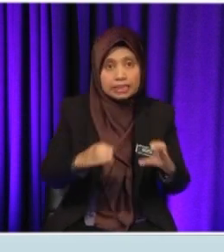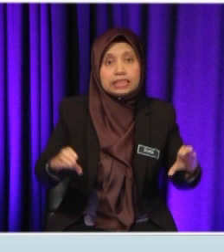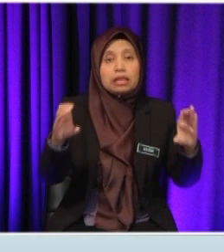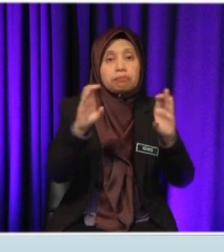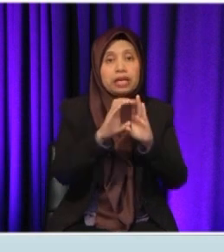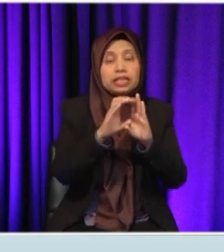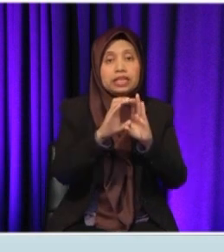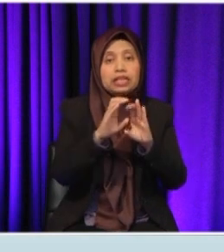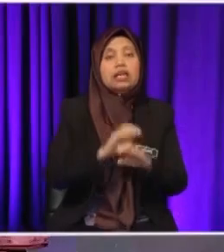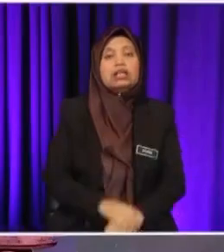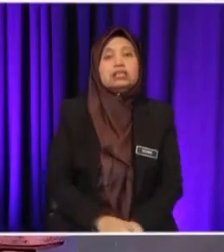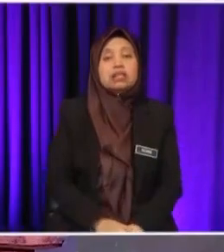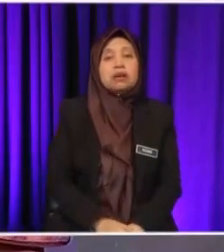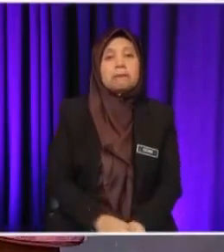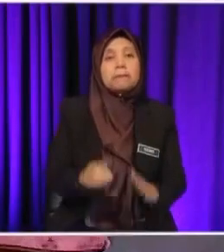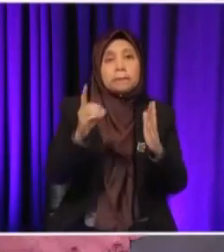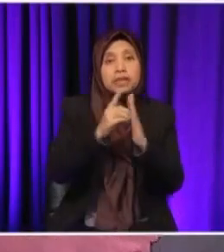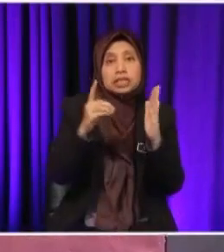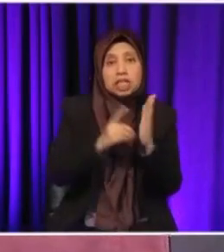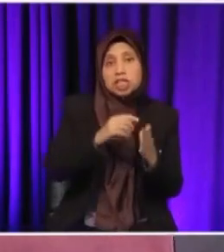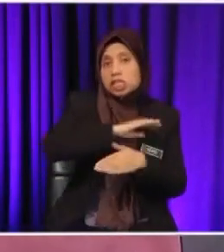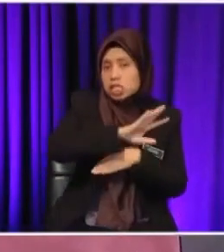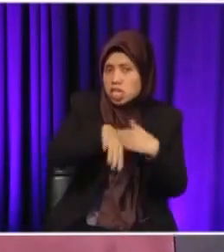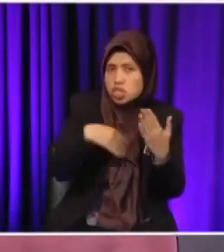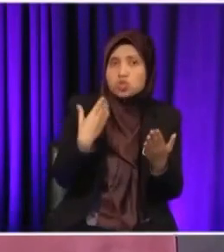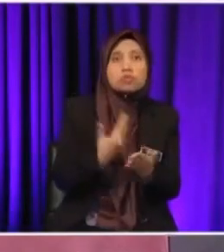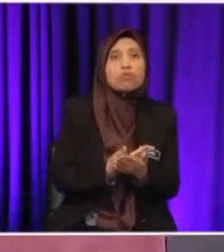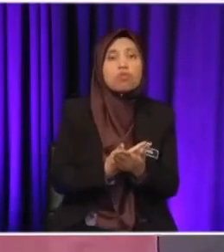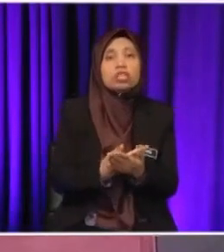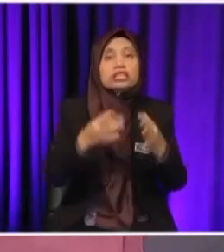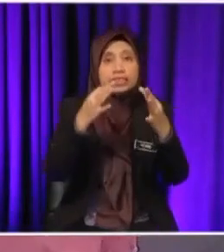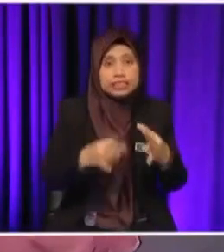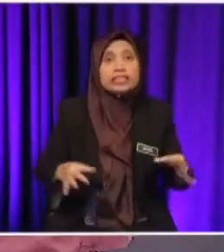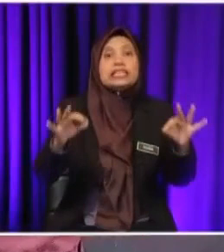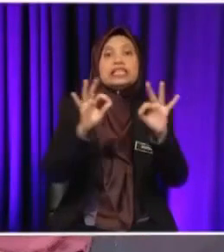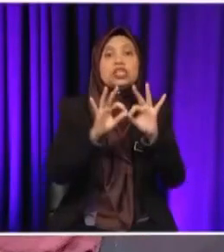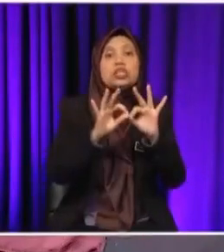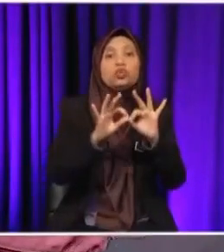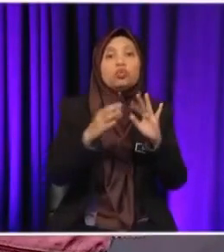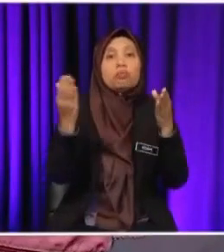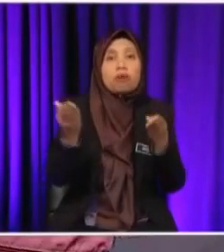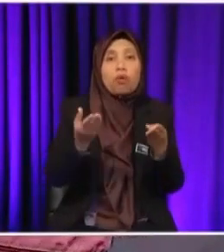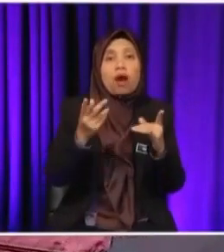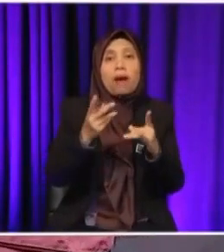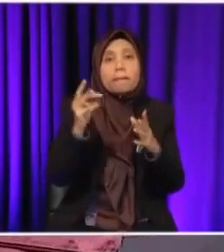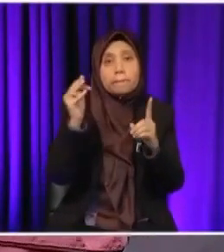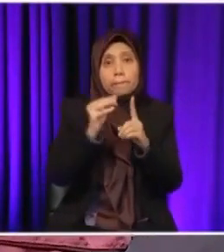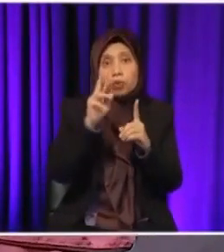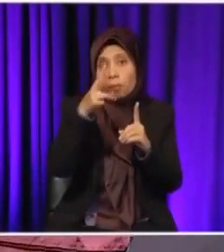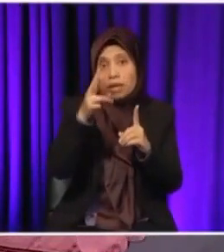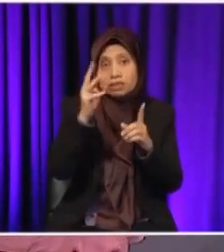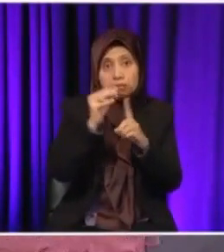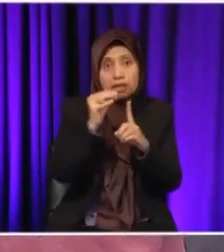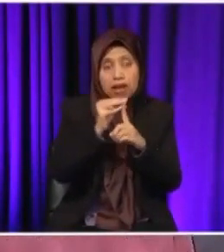Judi Carta, maksudnya di sini berdasarkan keseluruhan cerpen tersebut. Membawa kepada 12 markah.